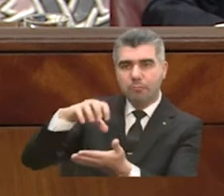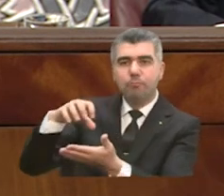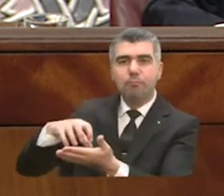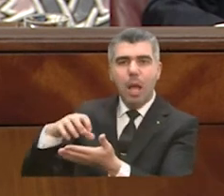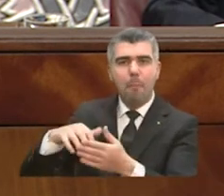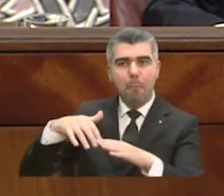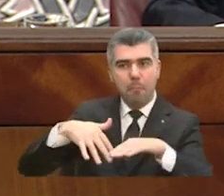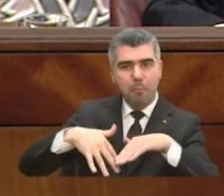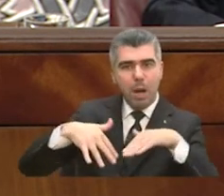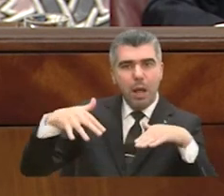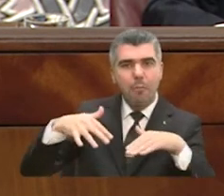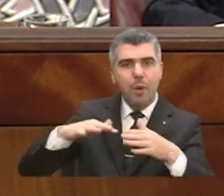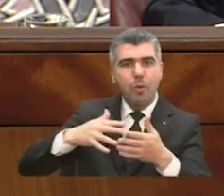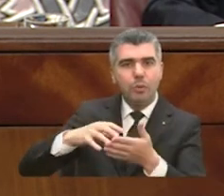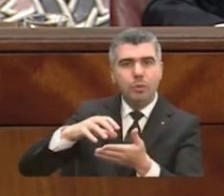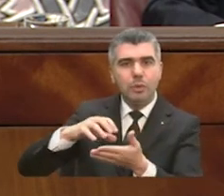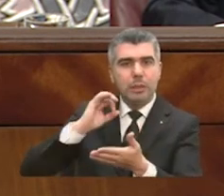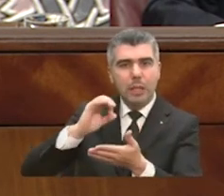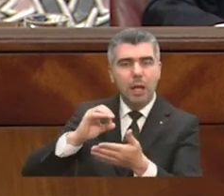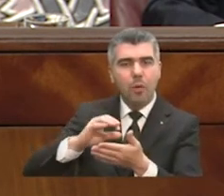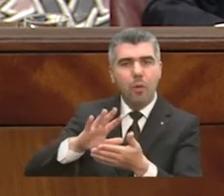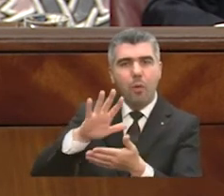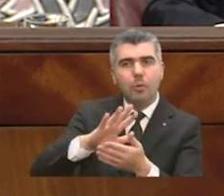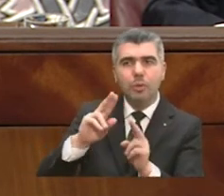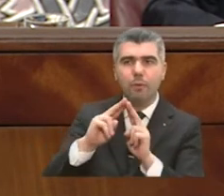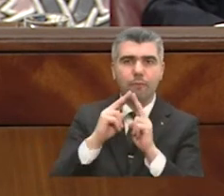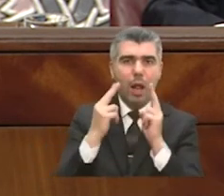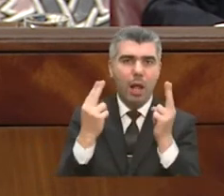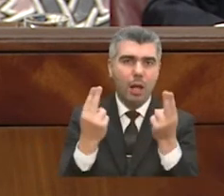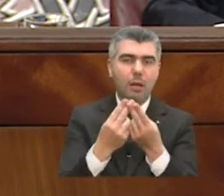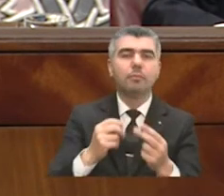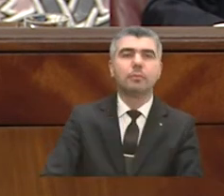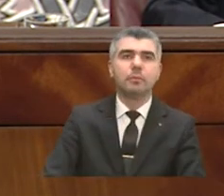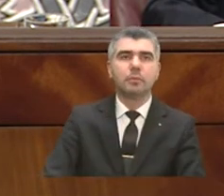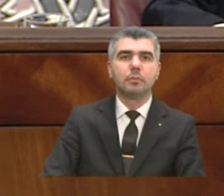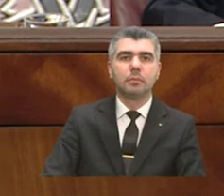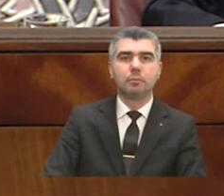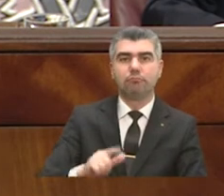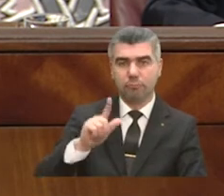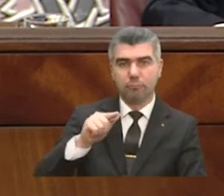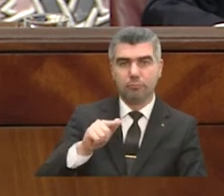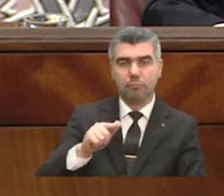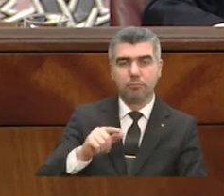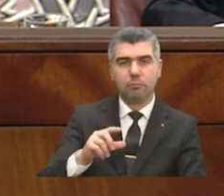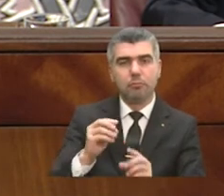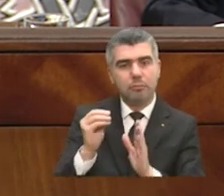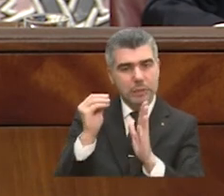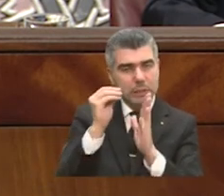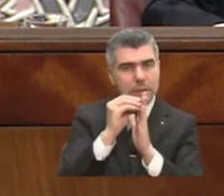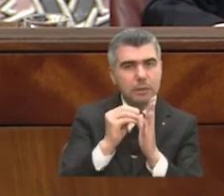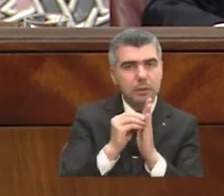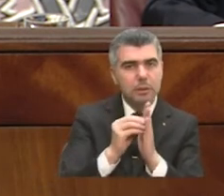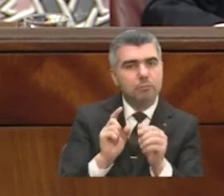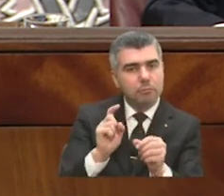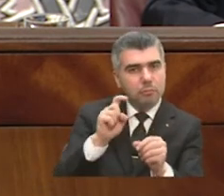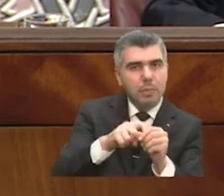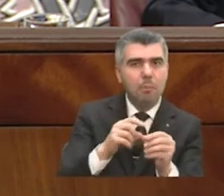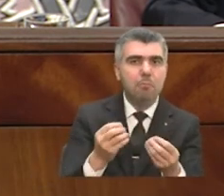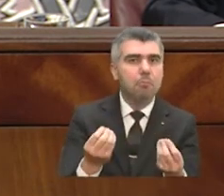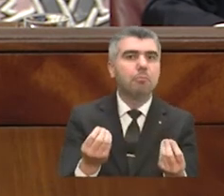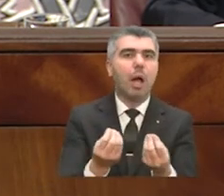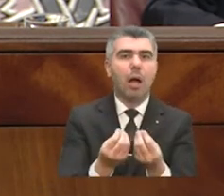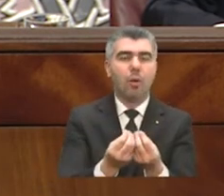rappelle qu'il s'agit d'une institution dynamique et efficace et